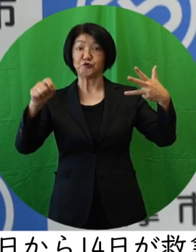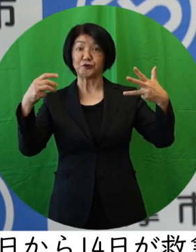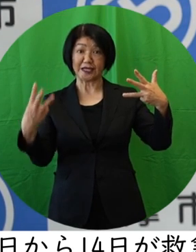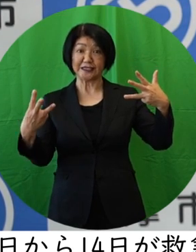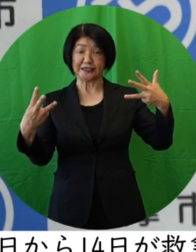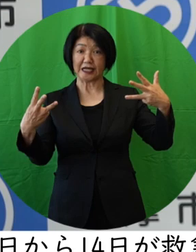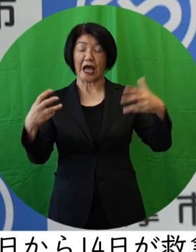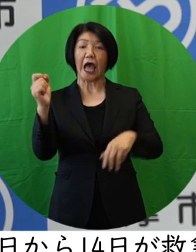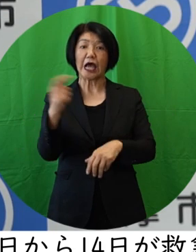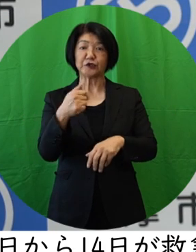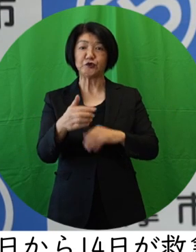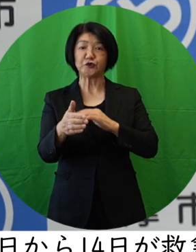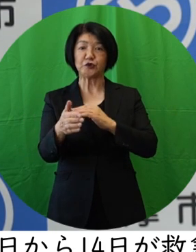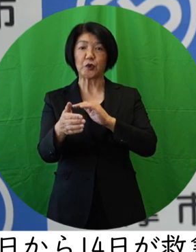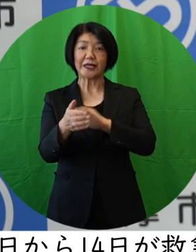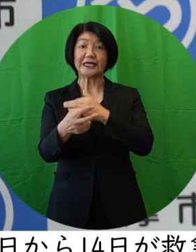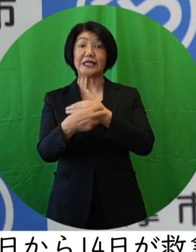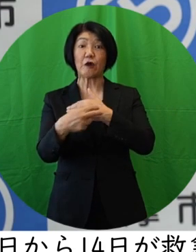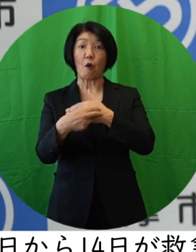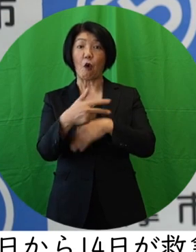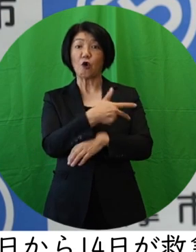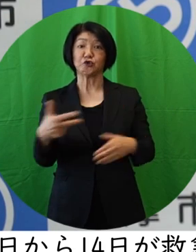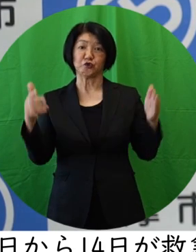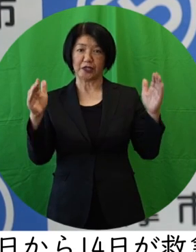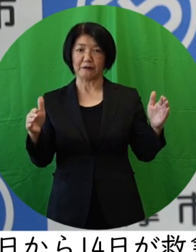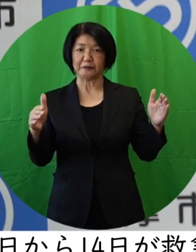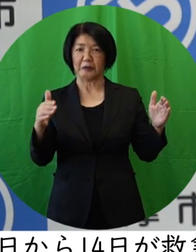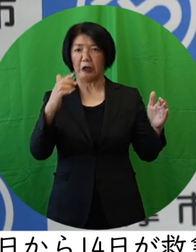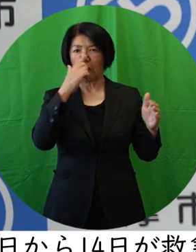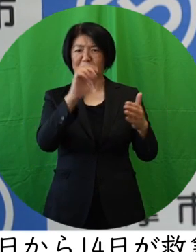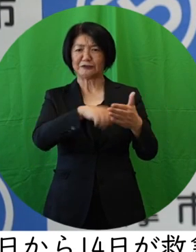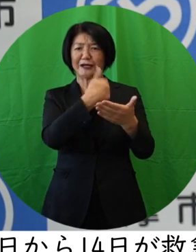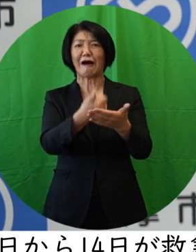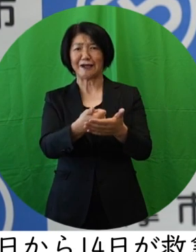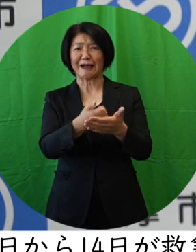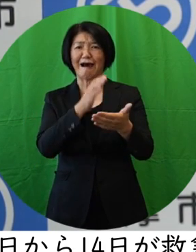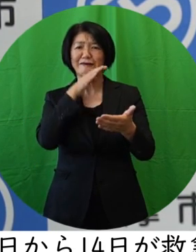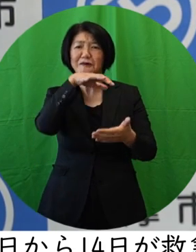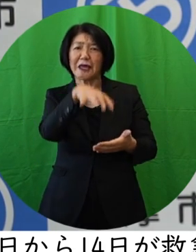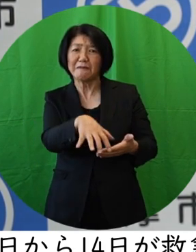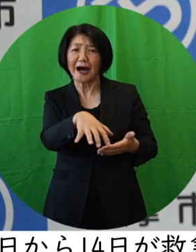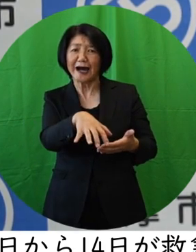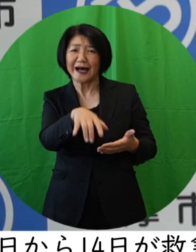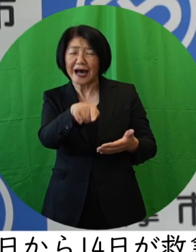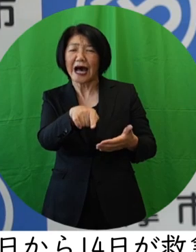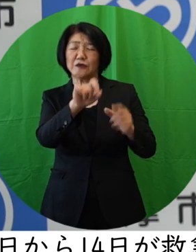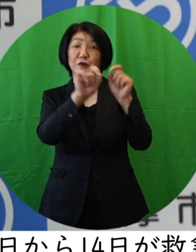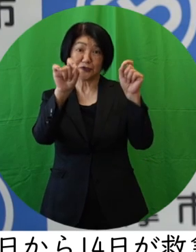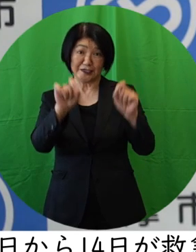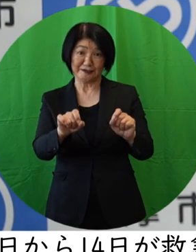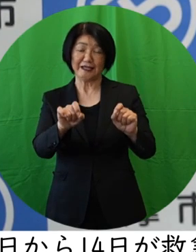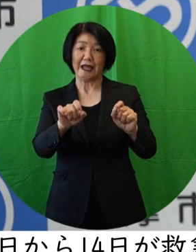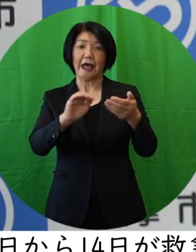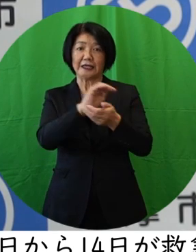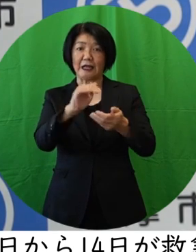あり私がお世話になった救急の現場について多消防